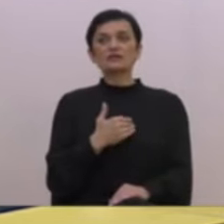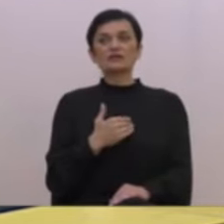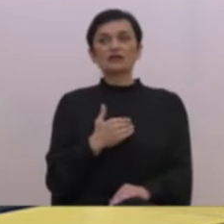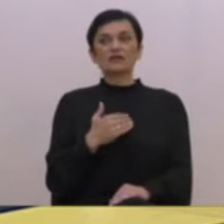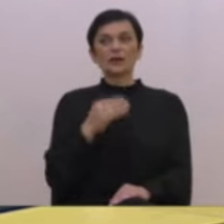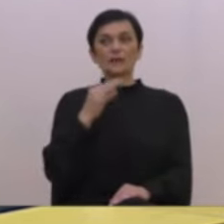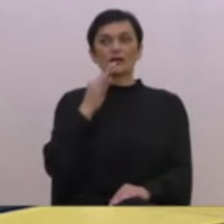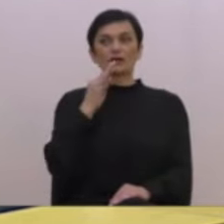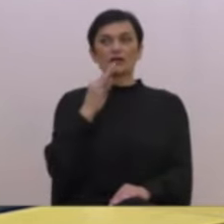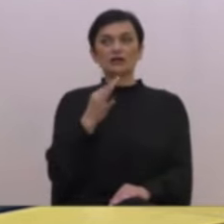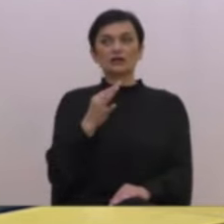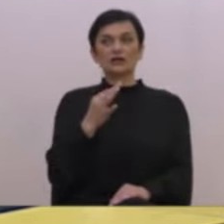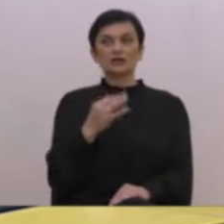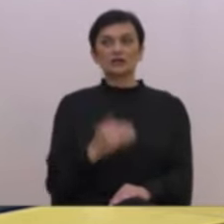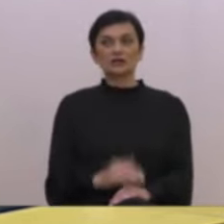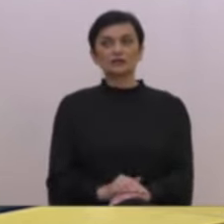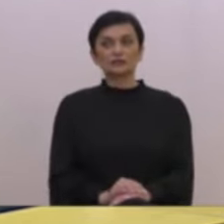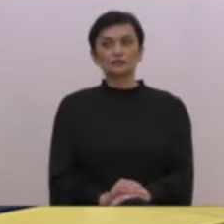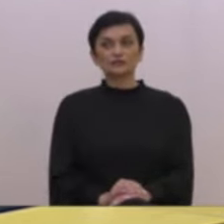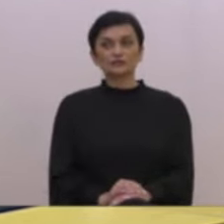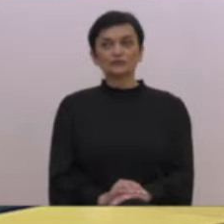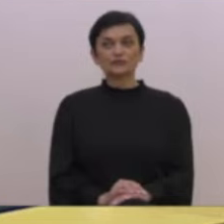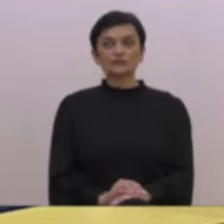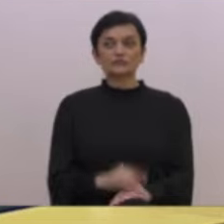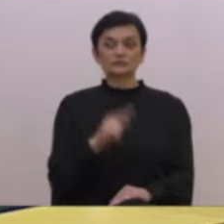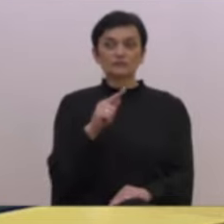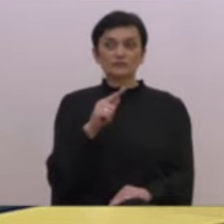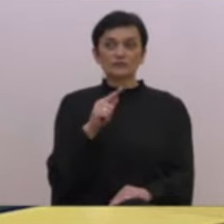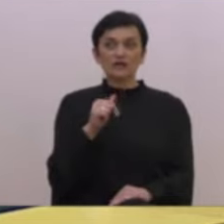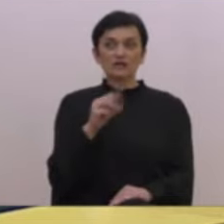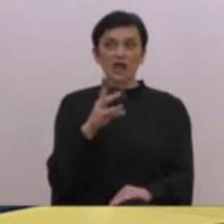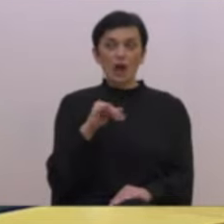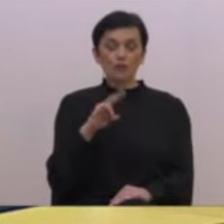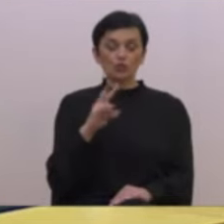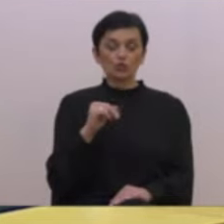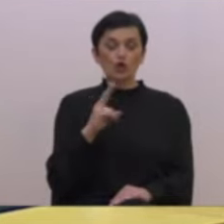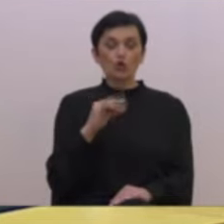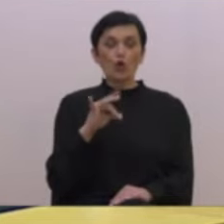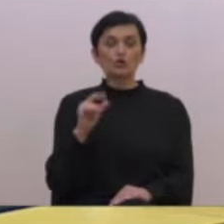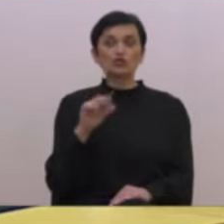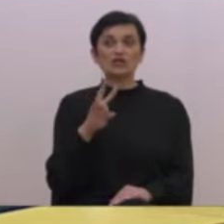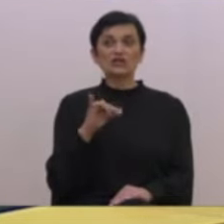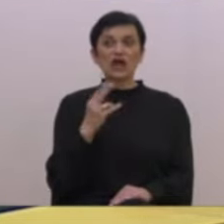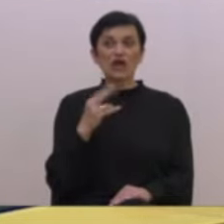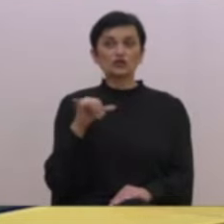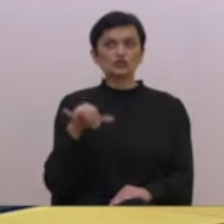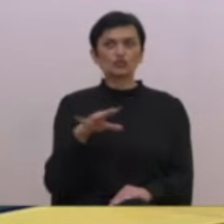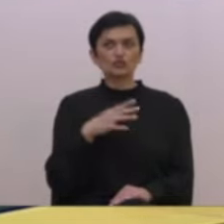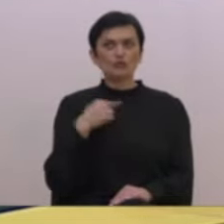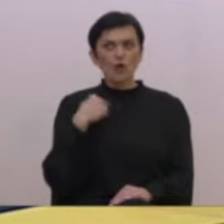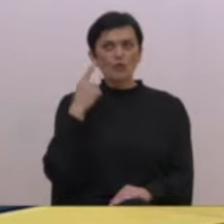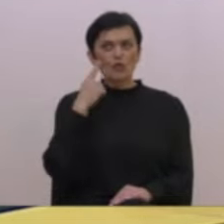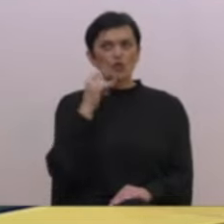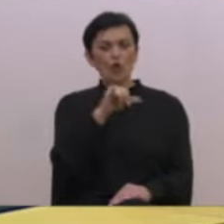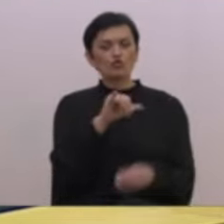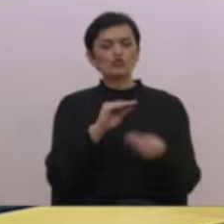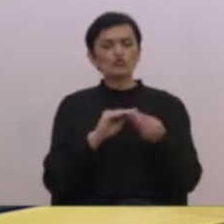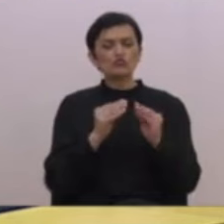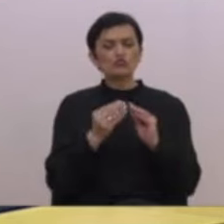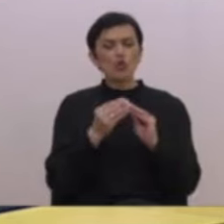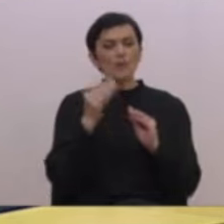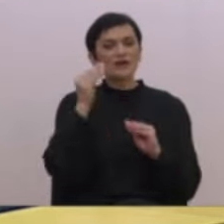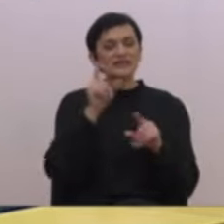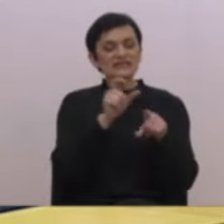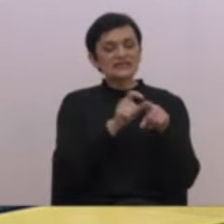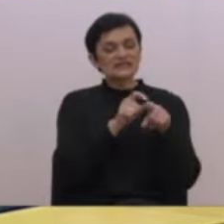შემთხვევაში ეს იყო თამუნა კორზაიას და ანას ლუშულს ჰქონდა მეგონი პრობლემა გაქვთ სიტყვების